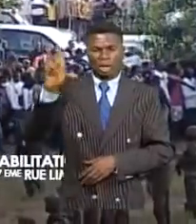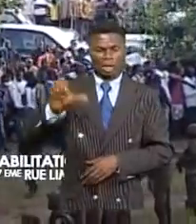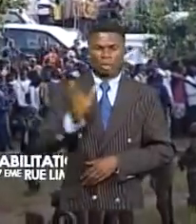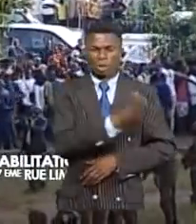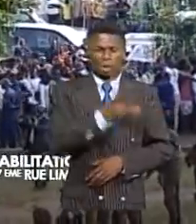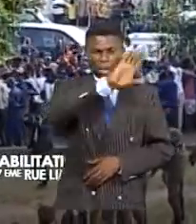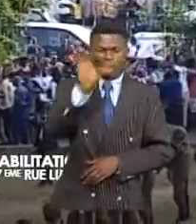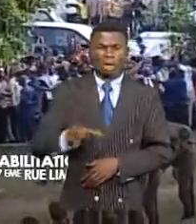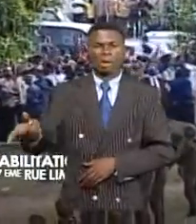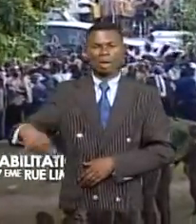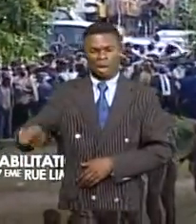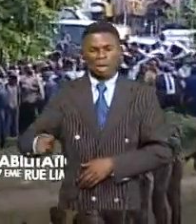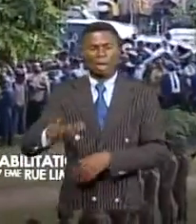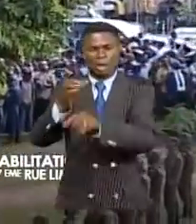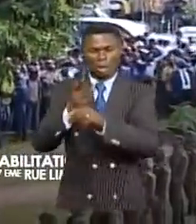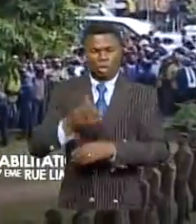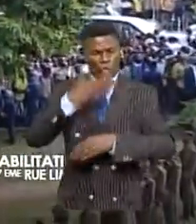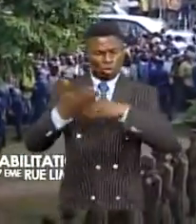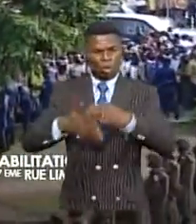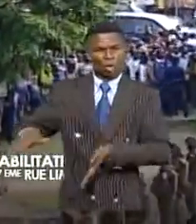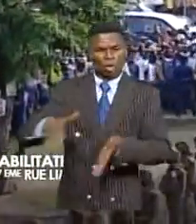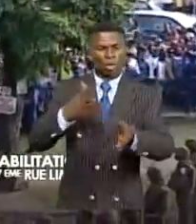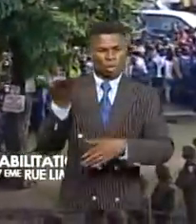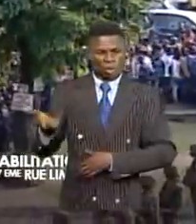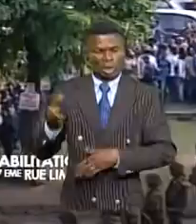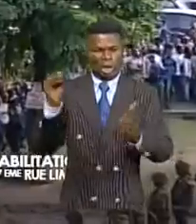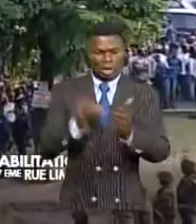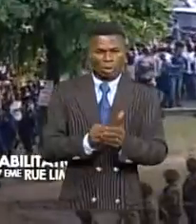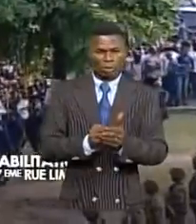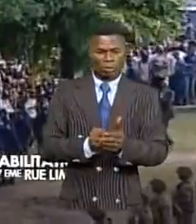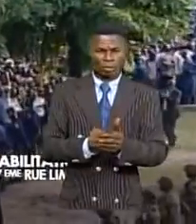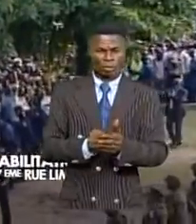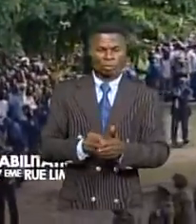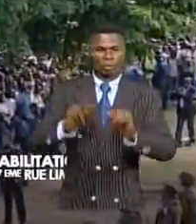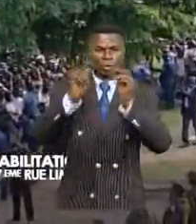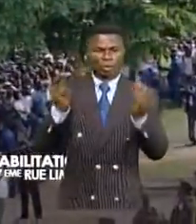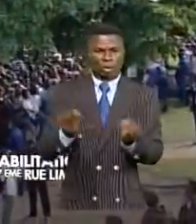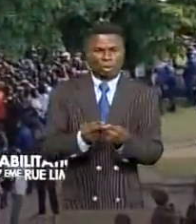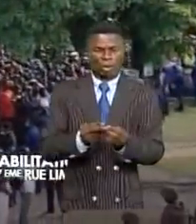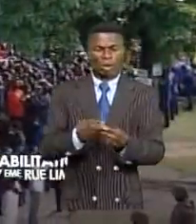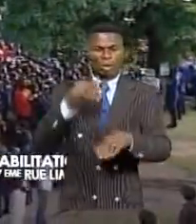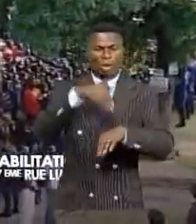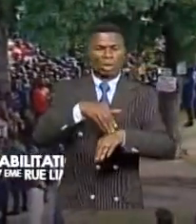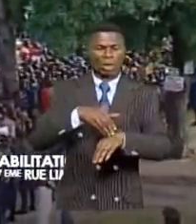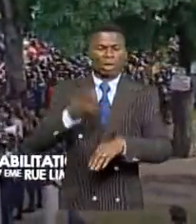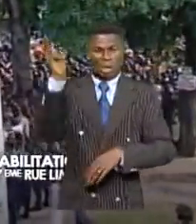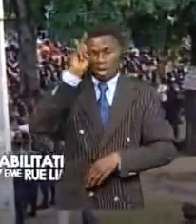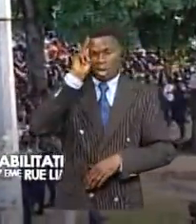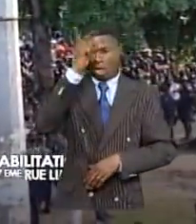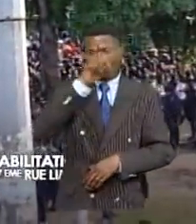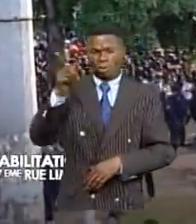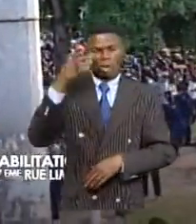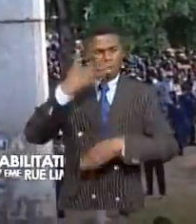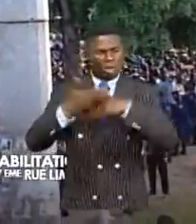la commune de Lemba qui va recevoir la réhabilitation des travaux. Nous avons les boucles de Boboma, c'est Akimba-Seke, qui va